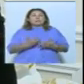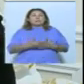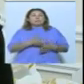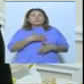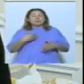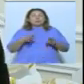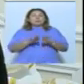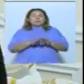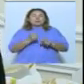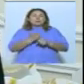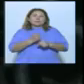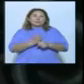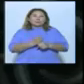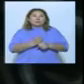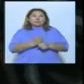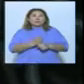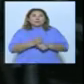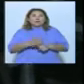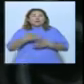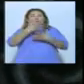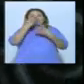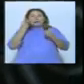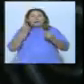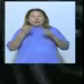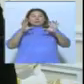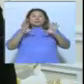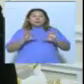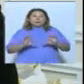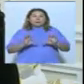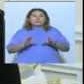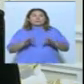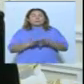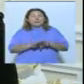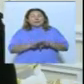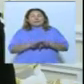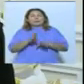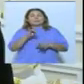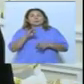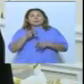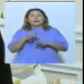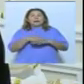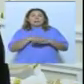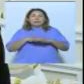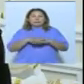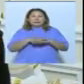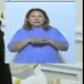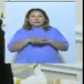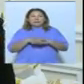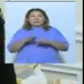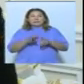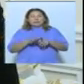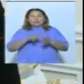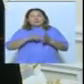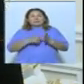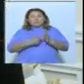мінекей осылардың жасалу жолдары, ұмыт қалған салт-дәстүрлер. Сол салт-дәстүрлерді халықтың санасына қайтадан жаңғырту